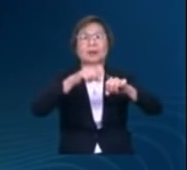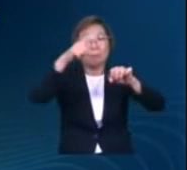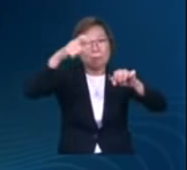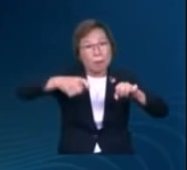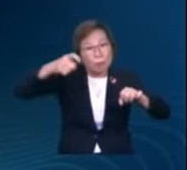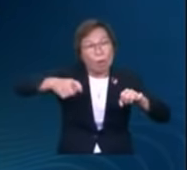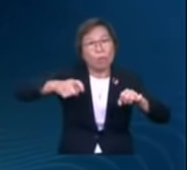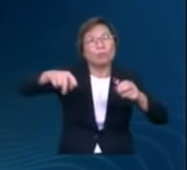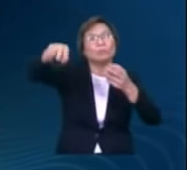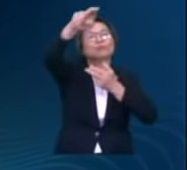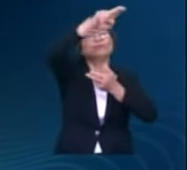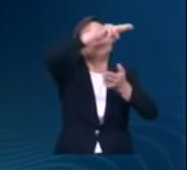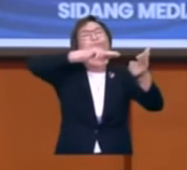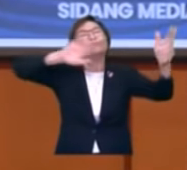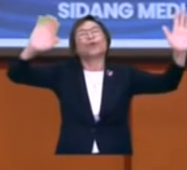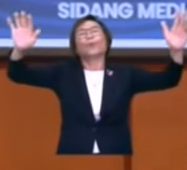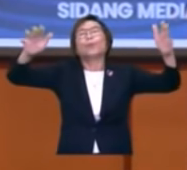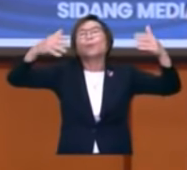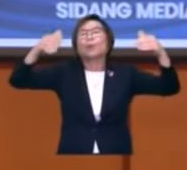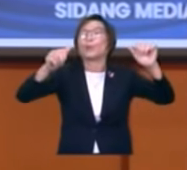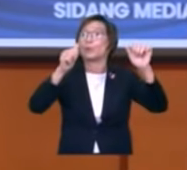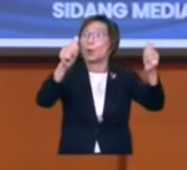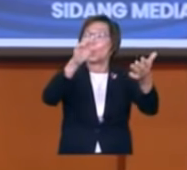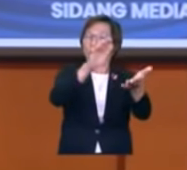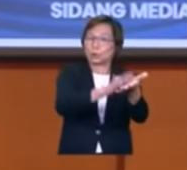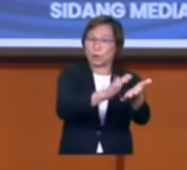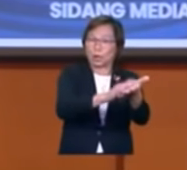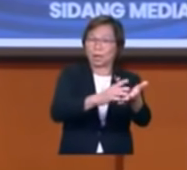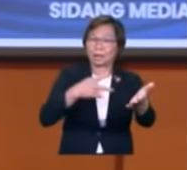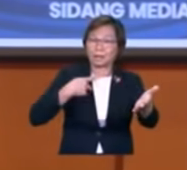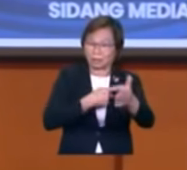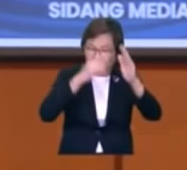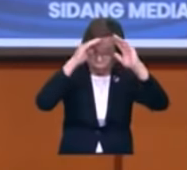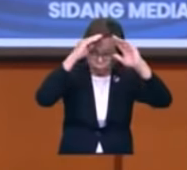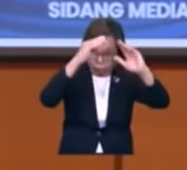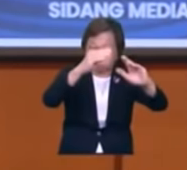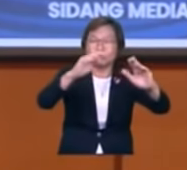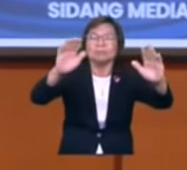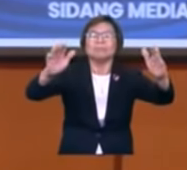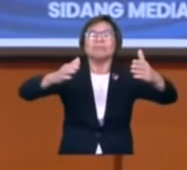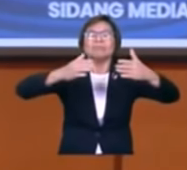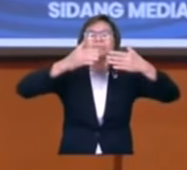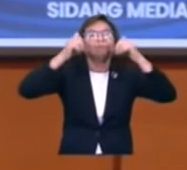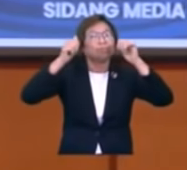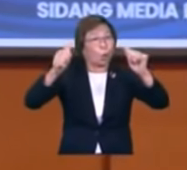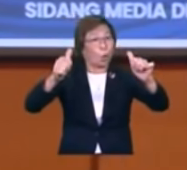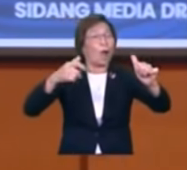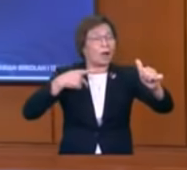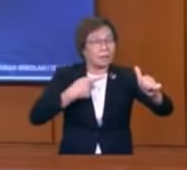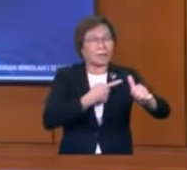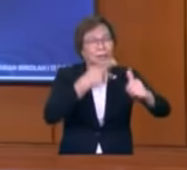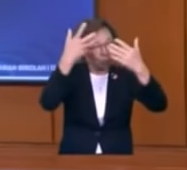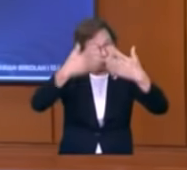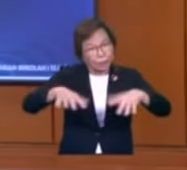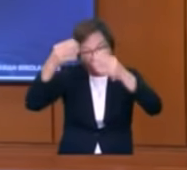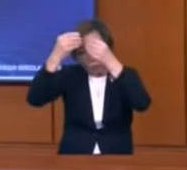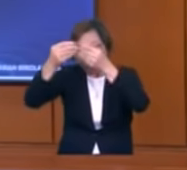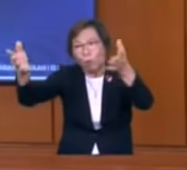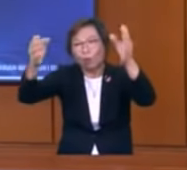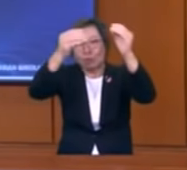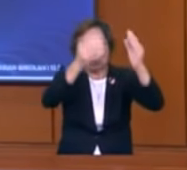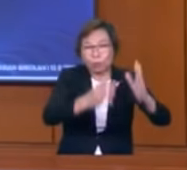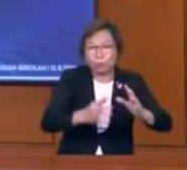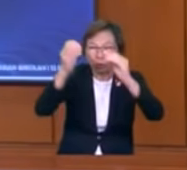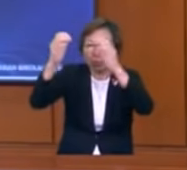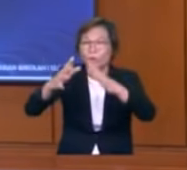yang baik maka di sekolah kita akan memberi penekanan pada pegawai ini kita telah maklumkan pada guru-guru